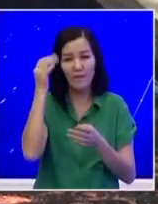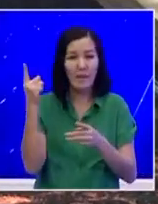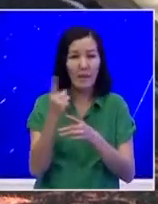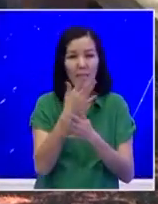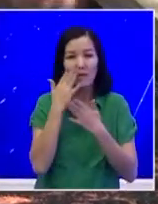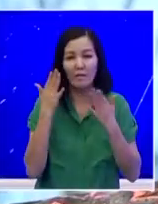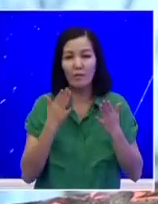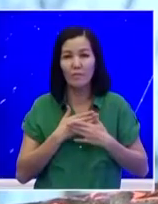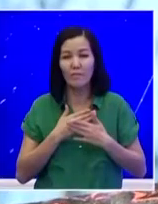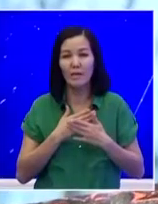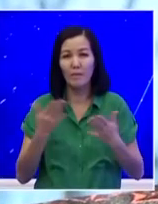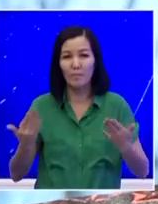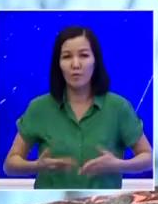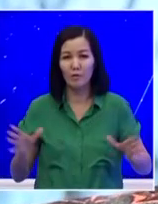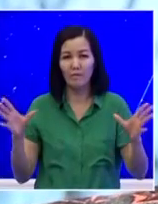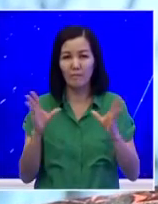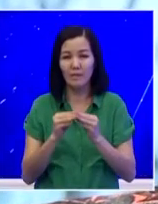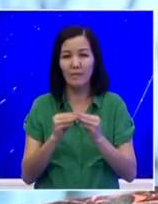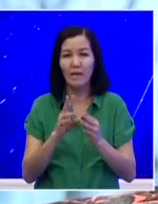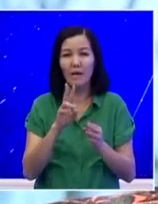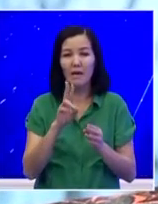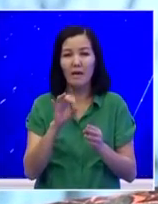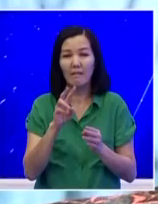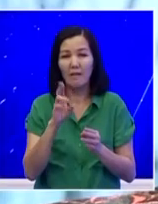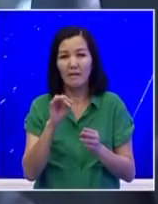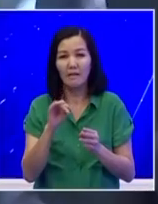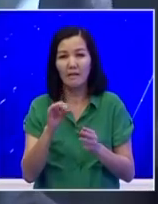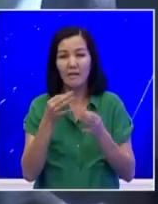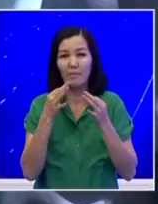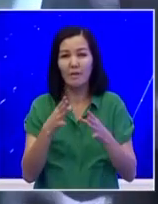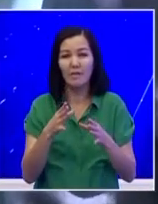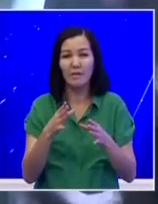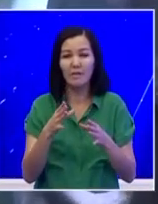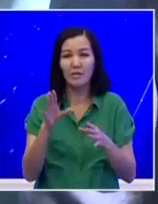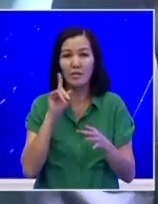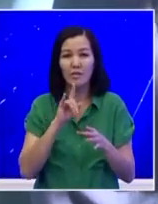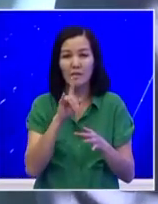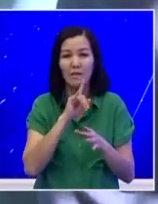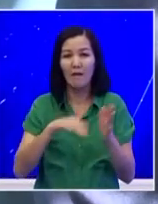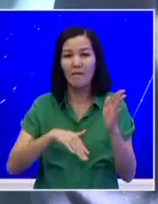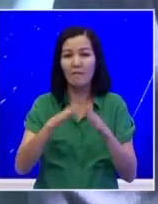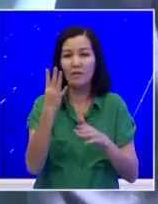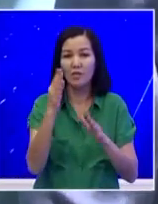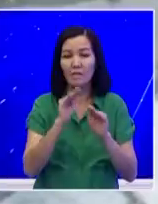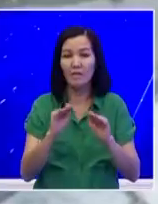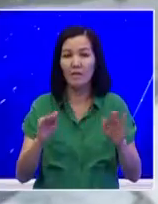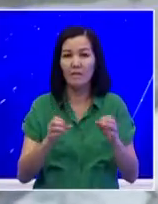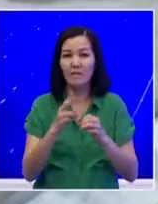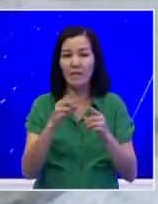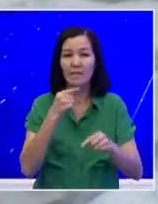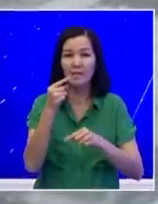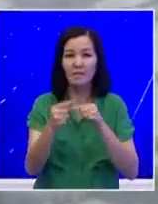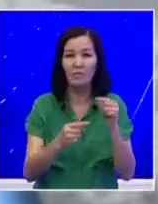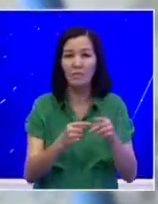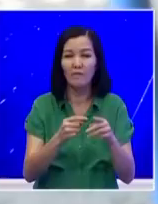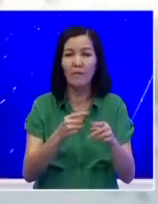о прожитых годах. За долгую жизнь Николай Кононенко с покойной супругой Прасковьей Чудченко вырастили 4 детей, 12 внуков и столько